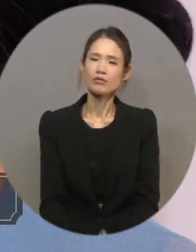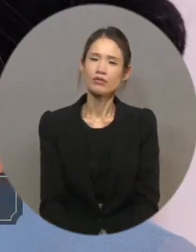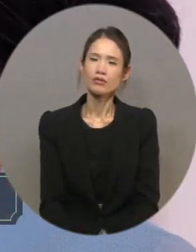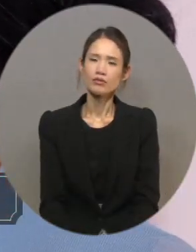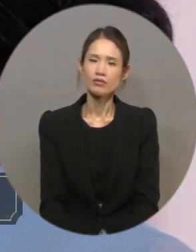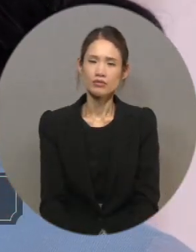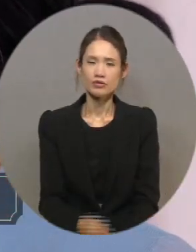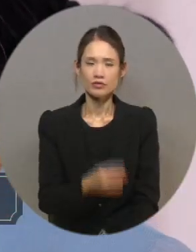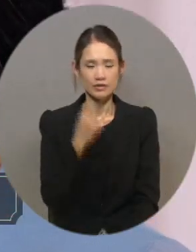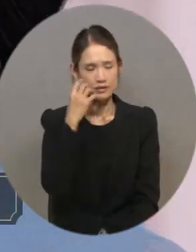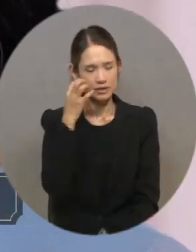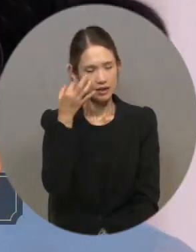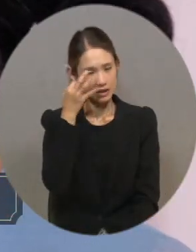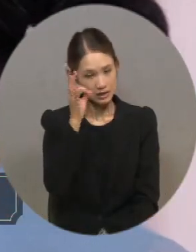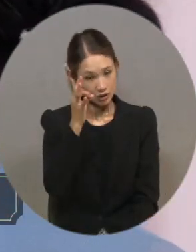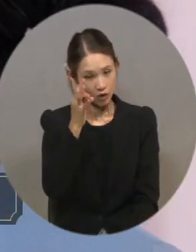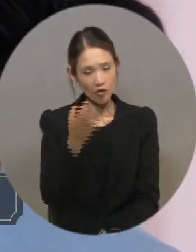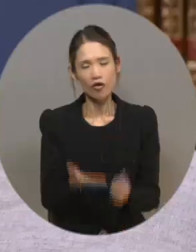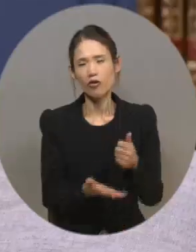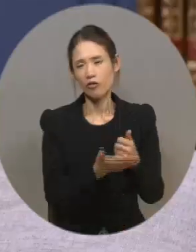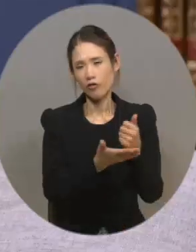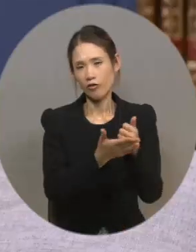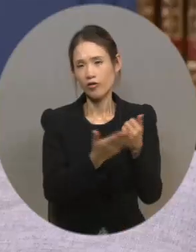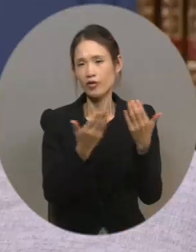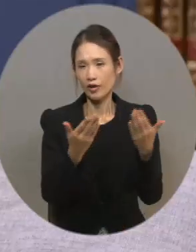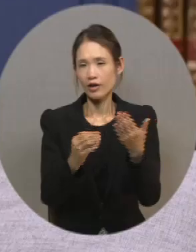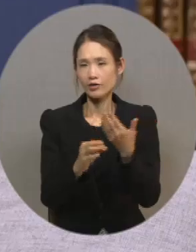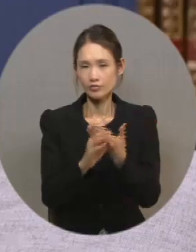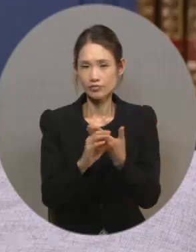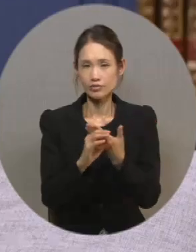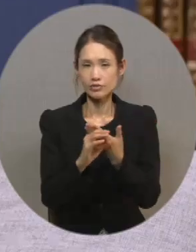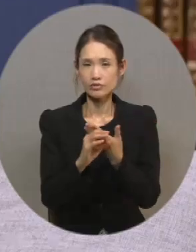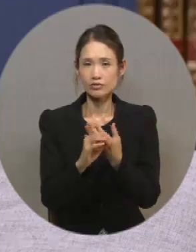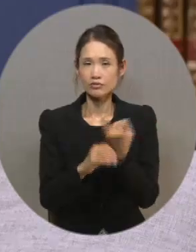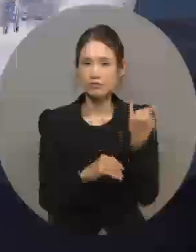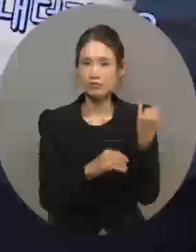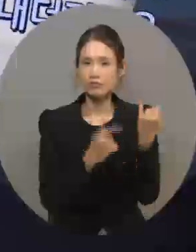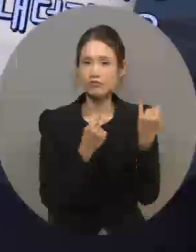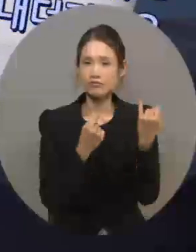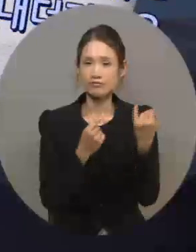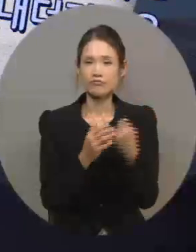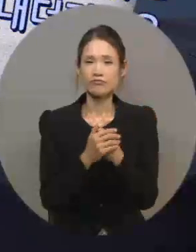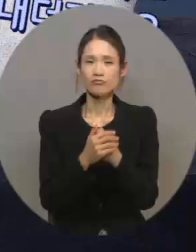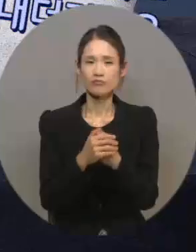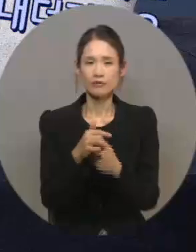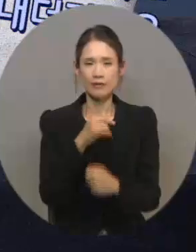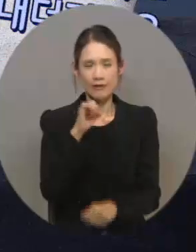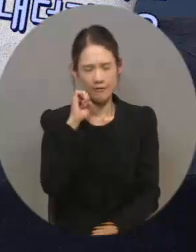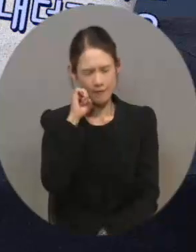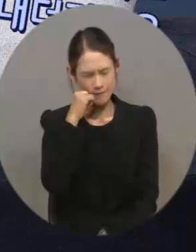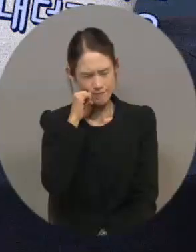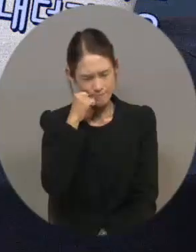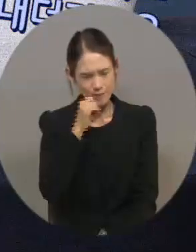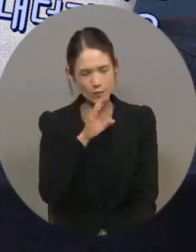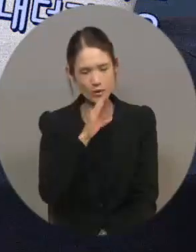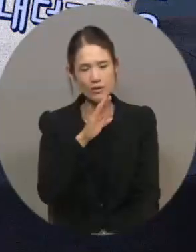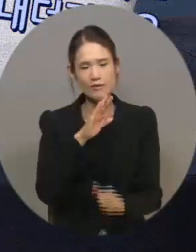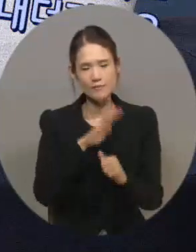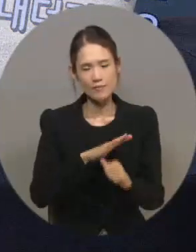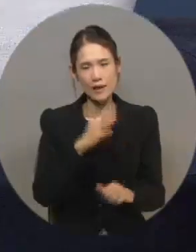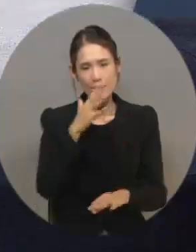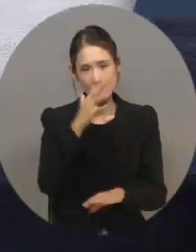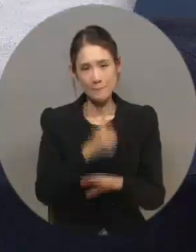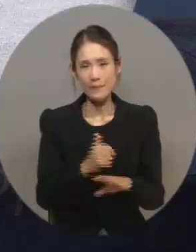우리가 봐주고 그렇게 격려해주면 이 아이들, 우리 희진 씨처럼 아무리 어려워도 끝까지